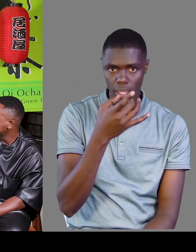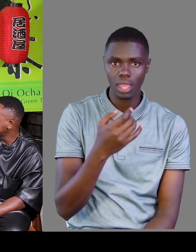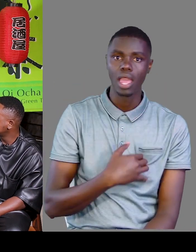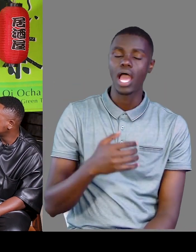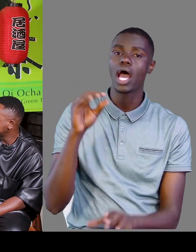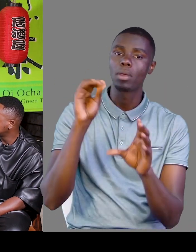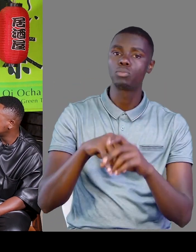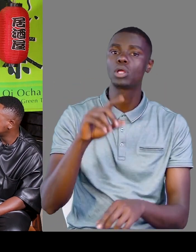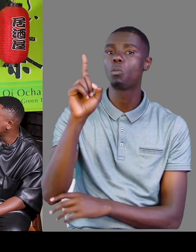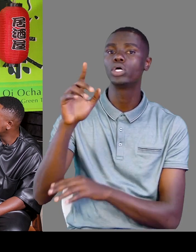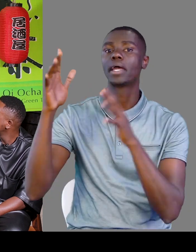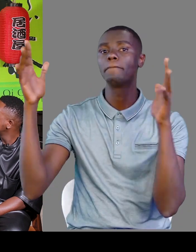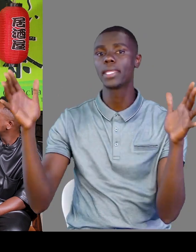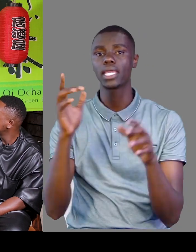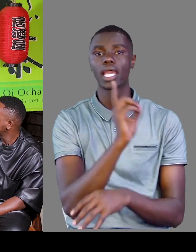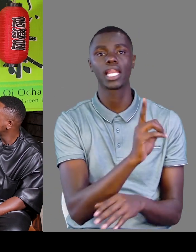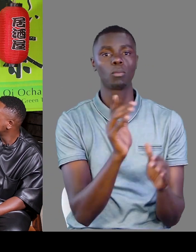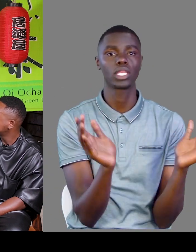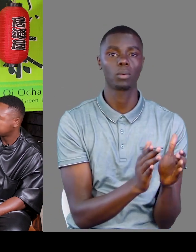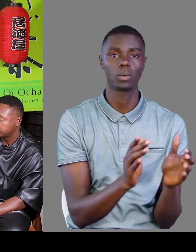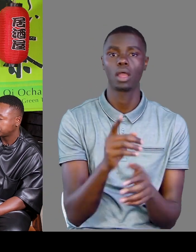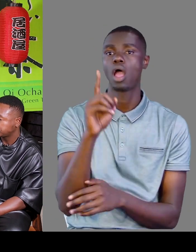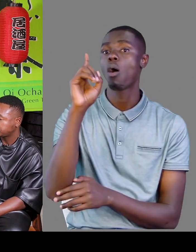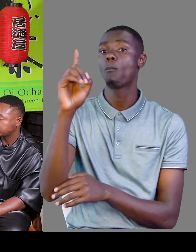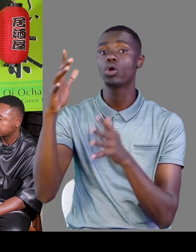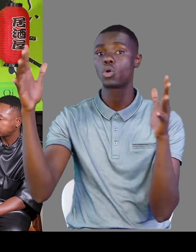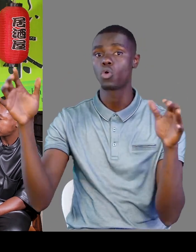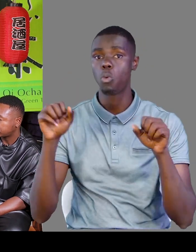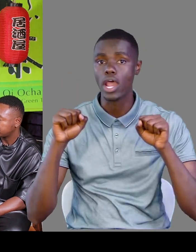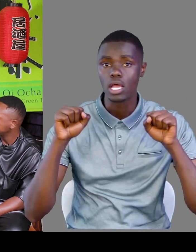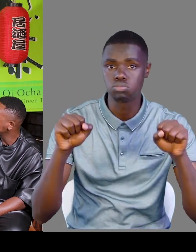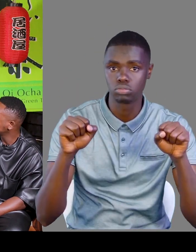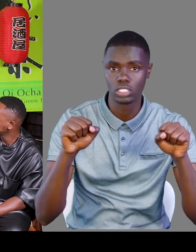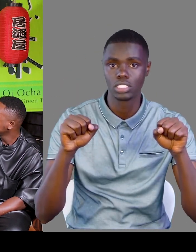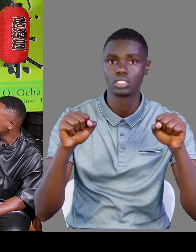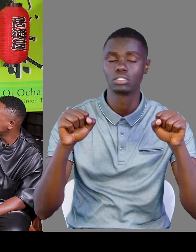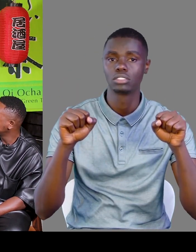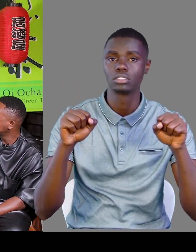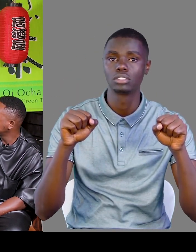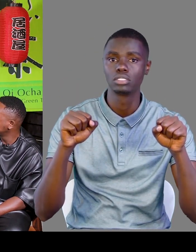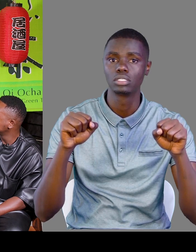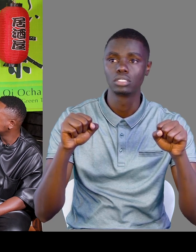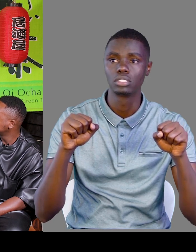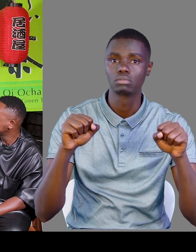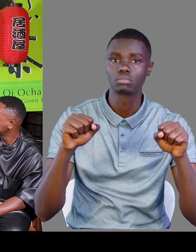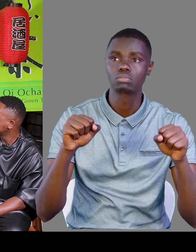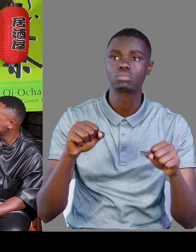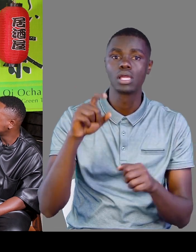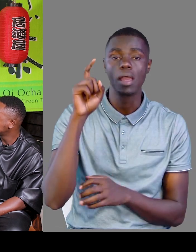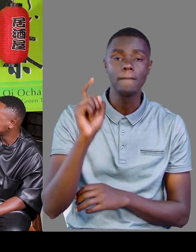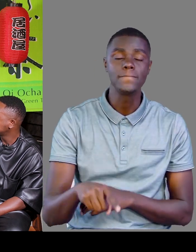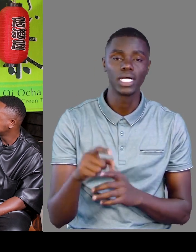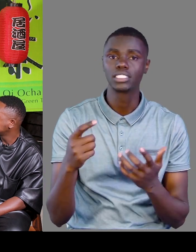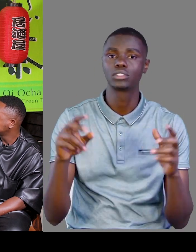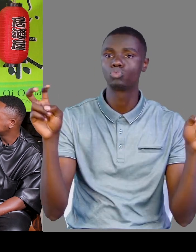kubwa na moja ndogo. So hii kubwa ndogo inavuta hiyo kitu. mkienda. So